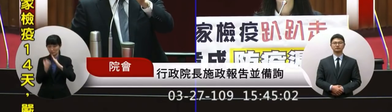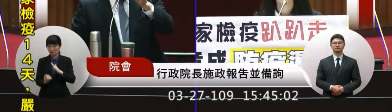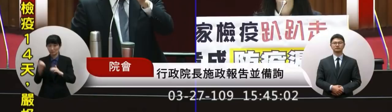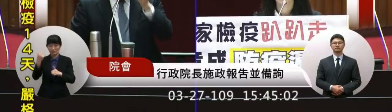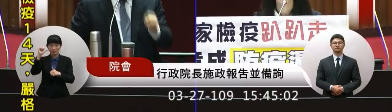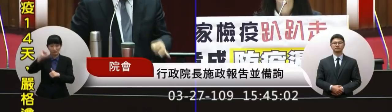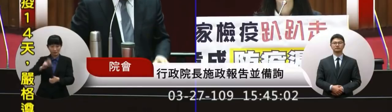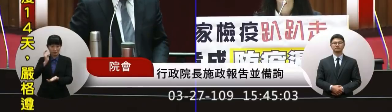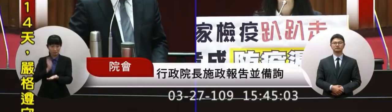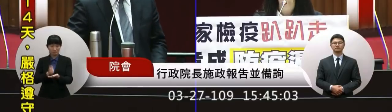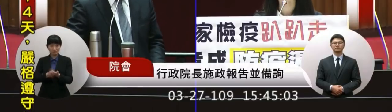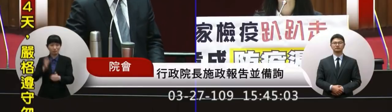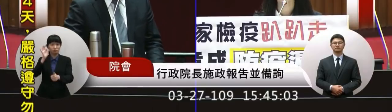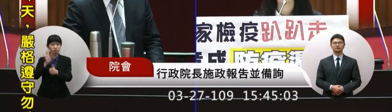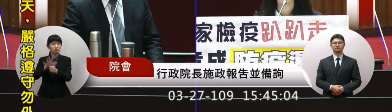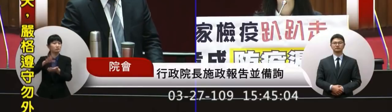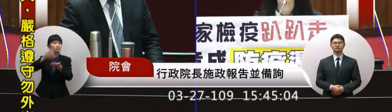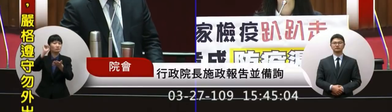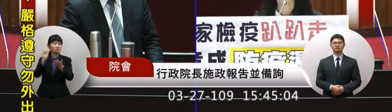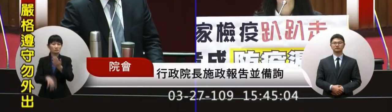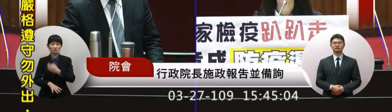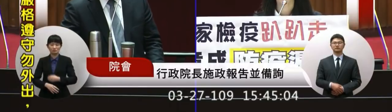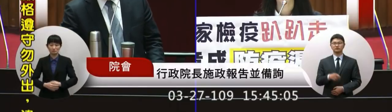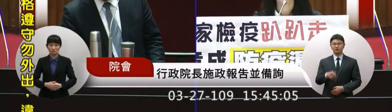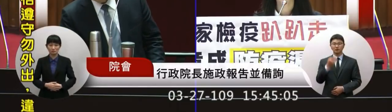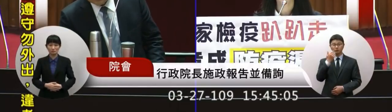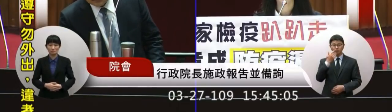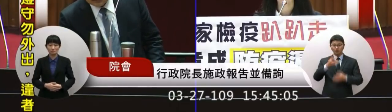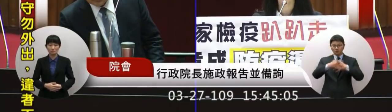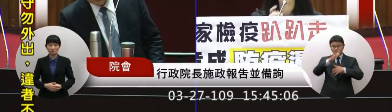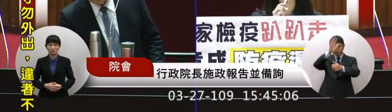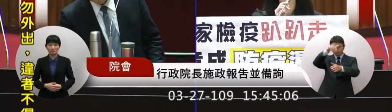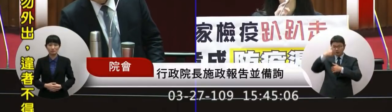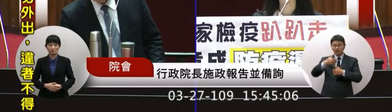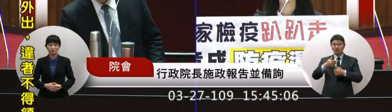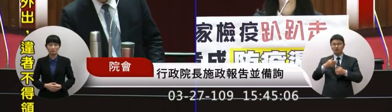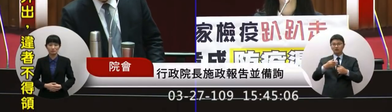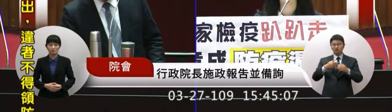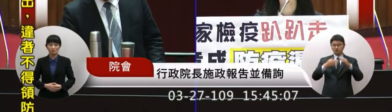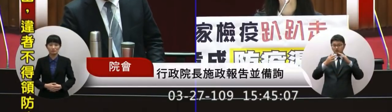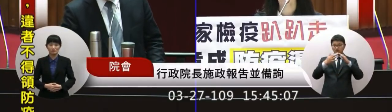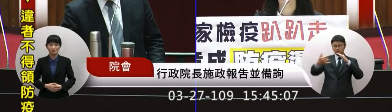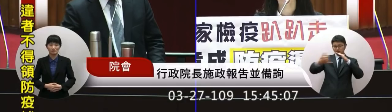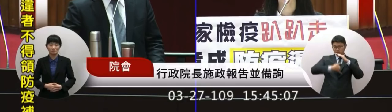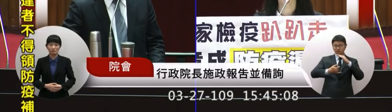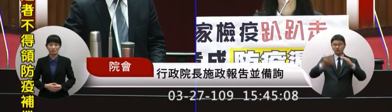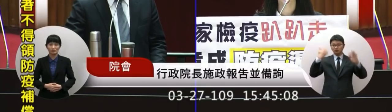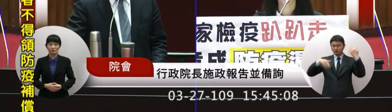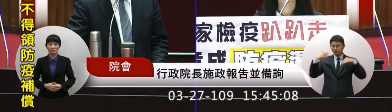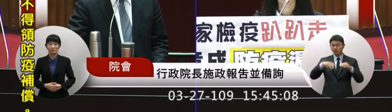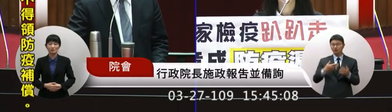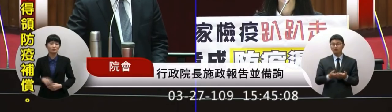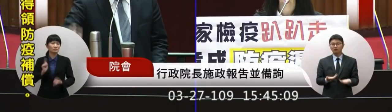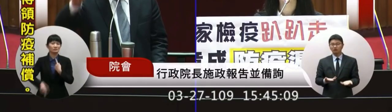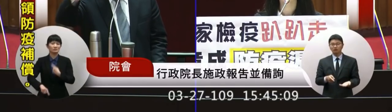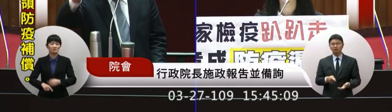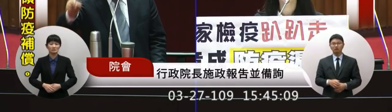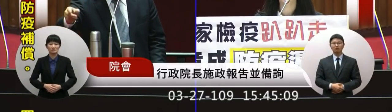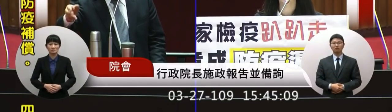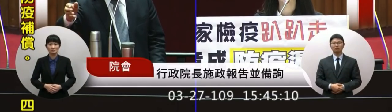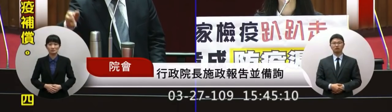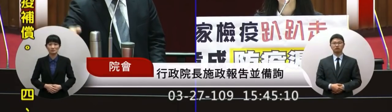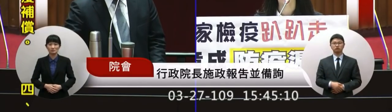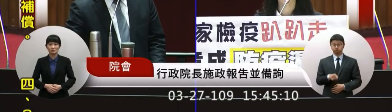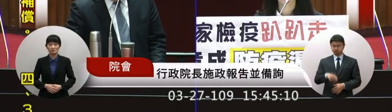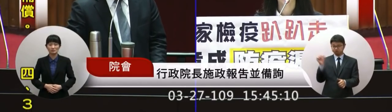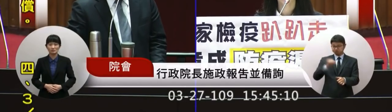时还不能领补助款。 那找亲友来家里开趴的，找亲友、找朋友到家里开趴的， 都不应该啊。 那这